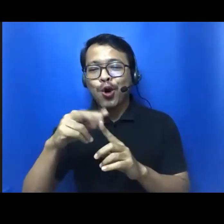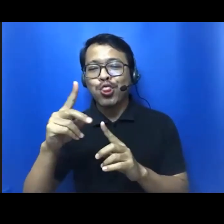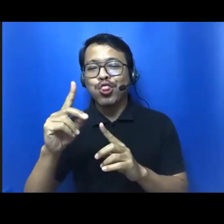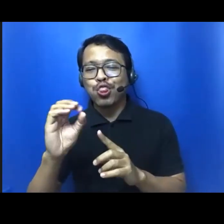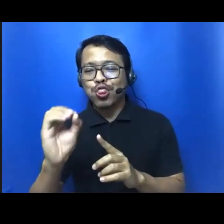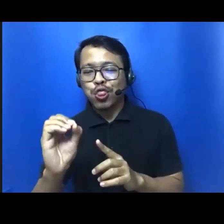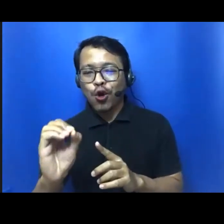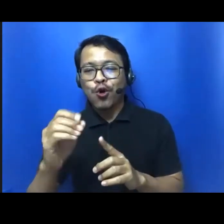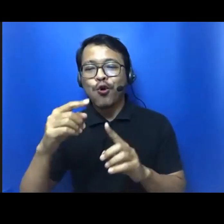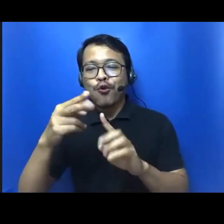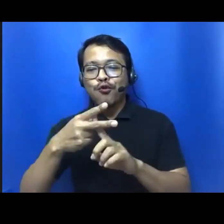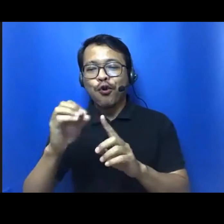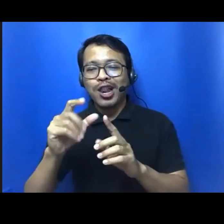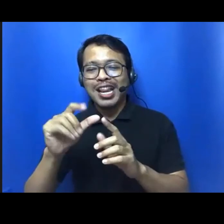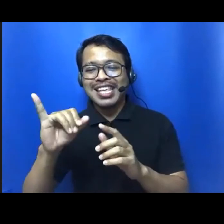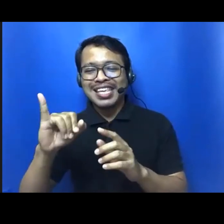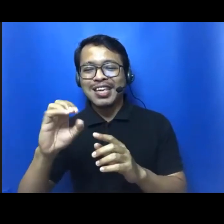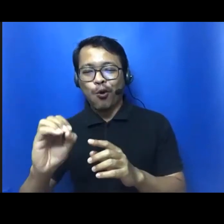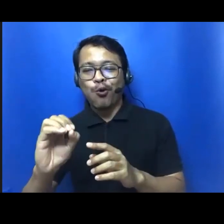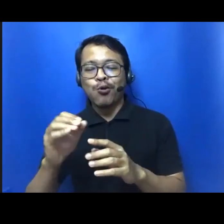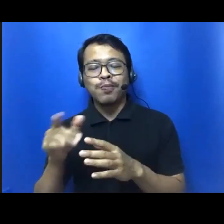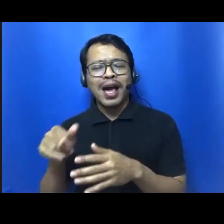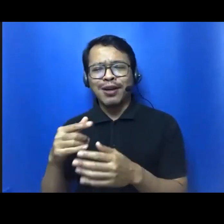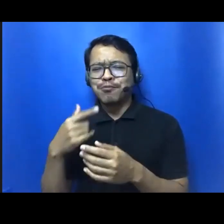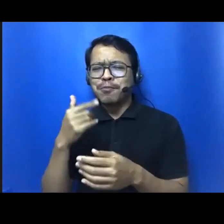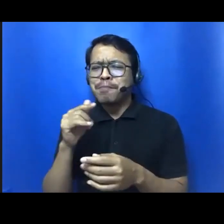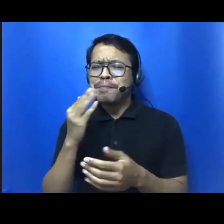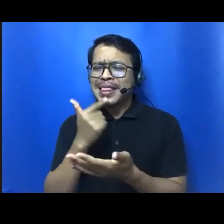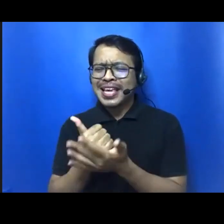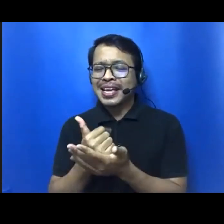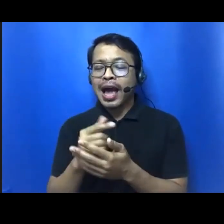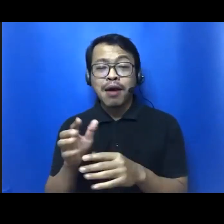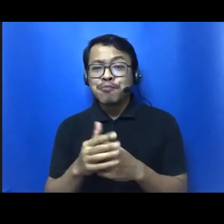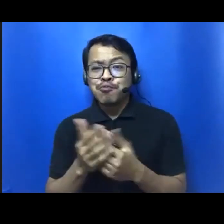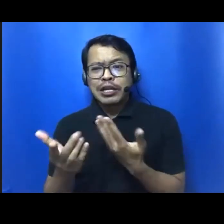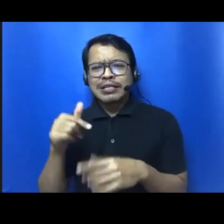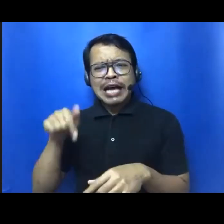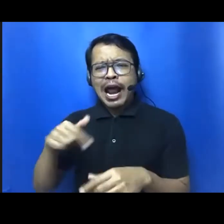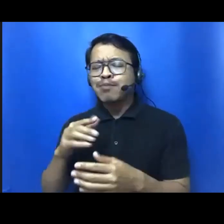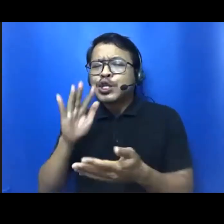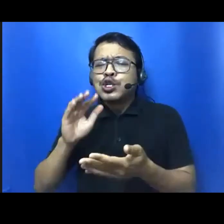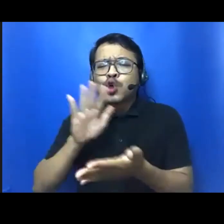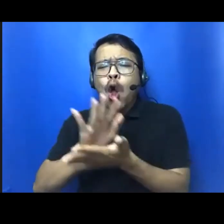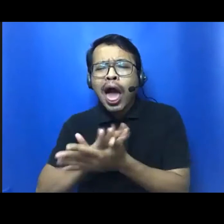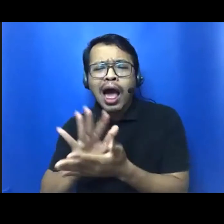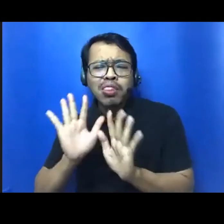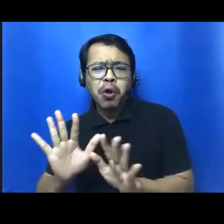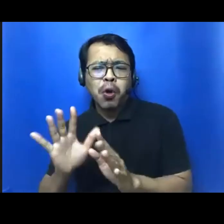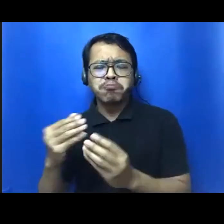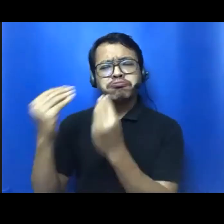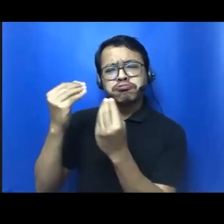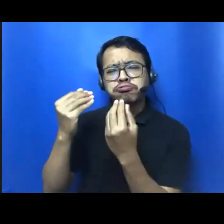udah tidak cukup gitu ya. Jadi kita tuh kadang kayak kita nggak terlalu melihat